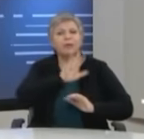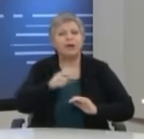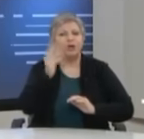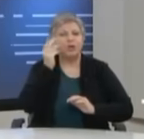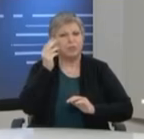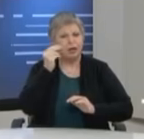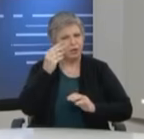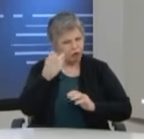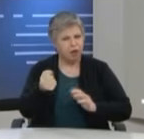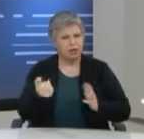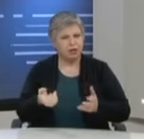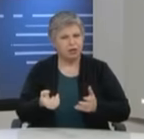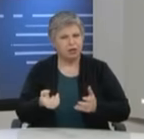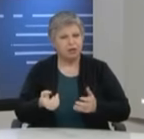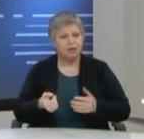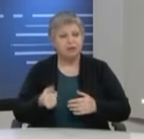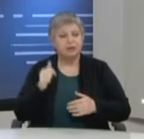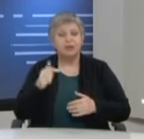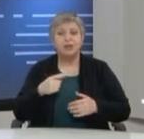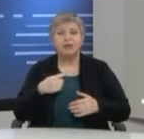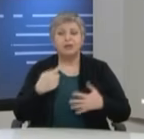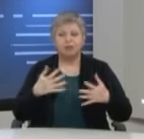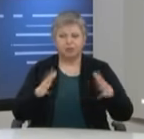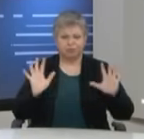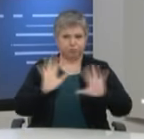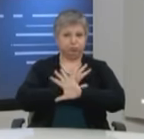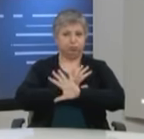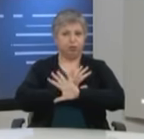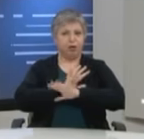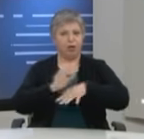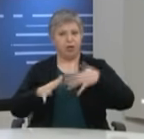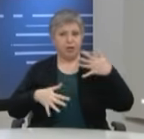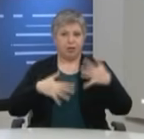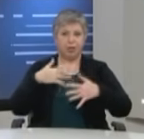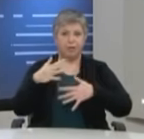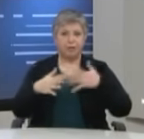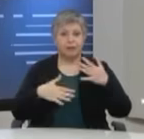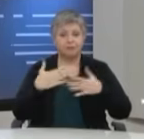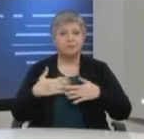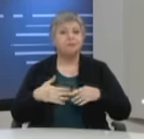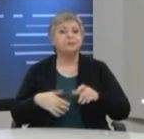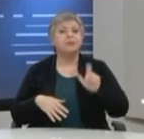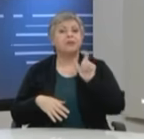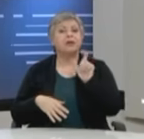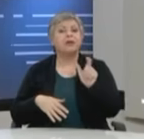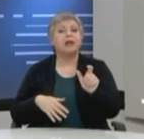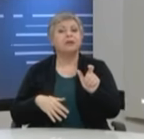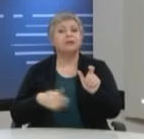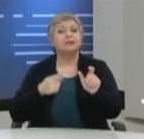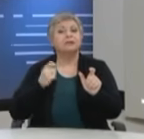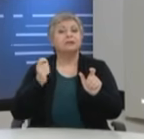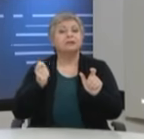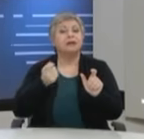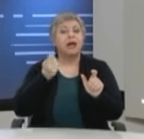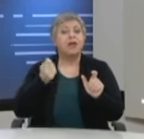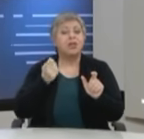άλιστα, μάλιστα αναφέρεται και αυτή η θελημένη σύγχυση μεταξύ nationality, που κάποιοι